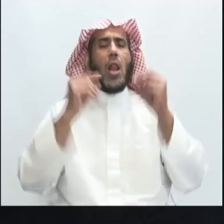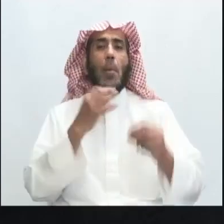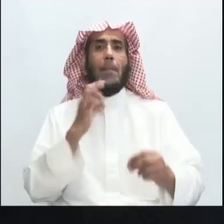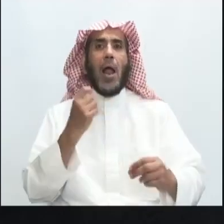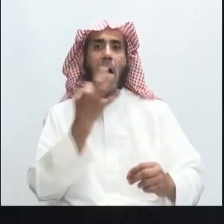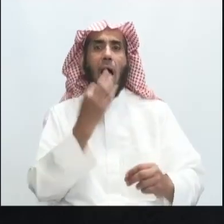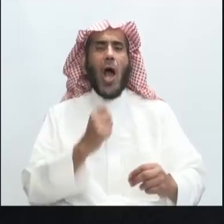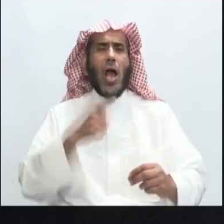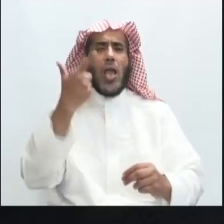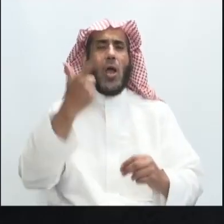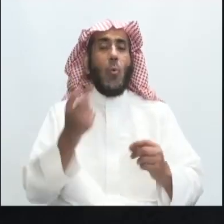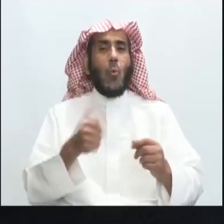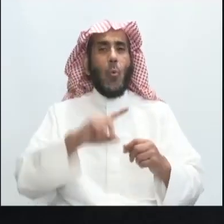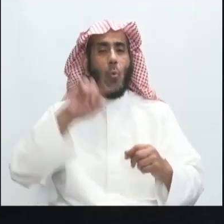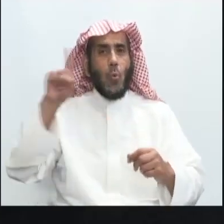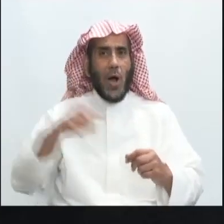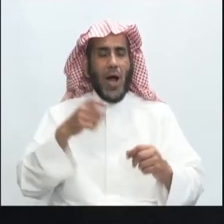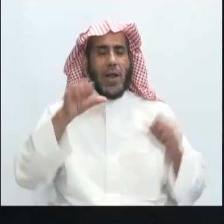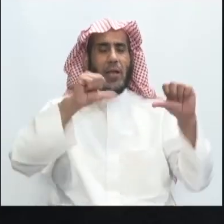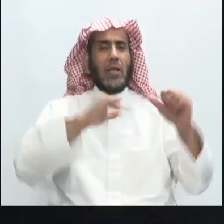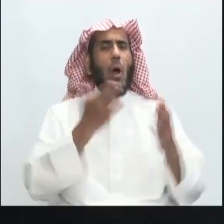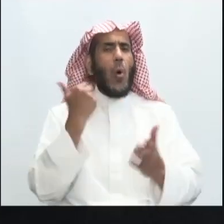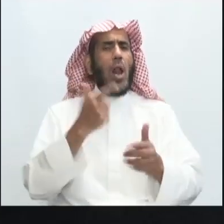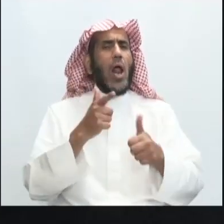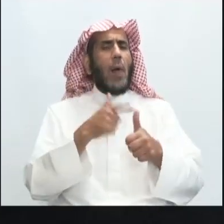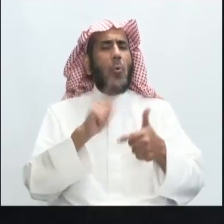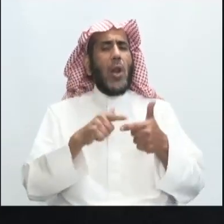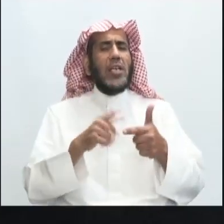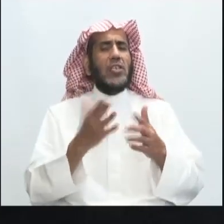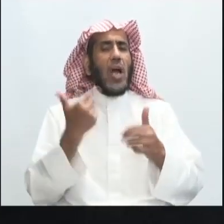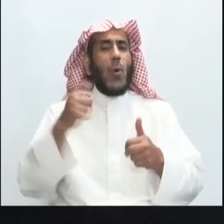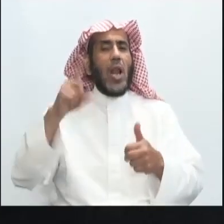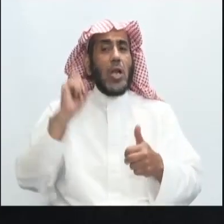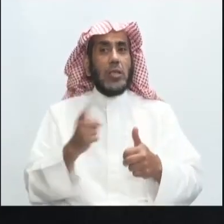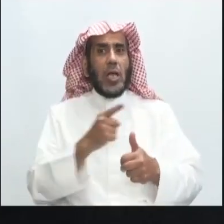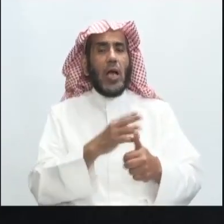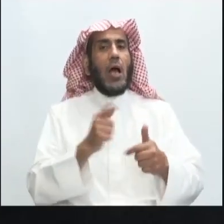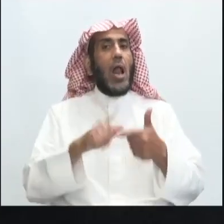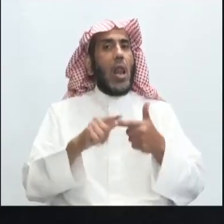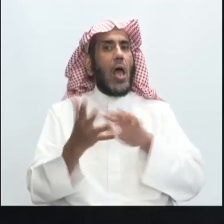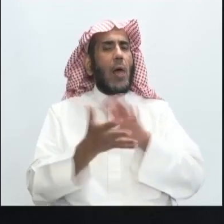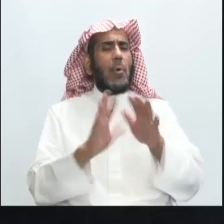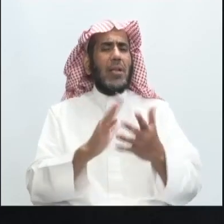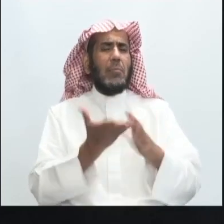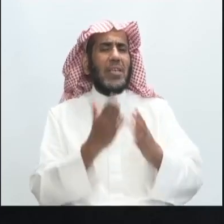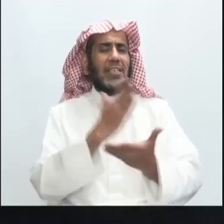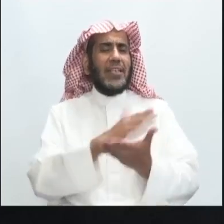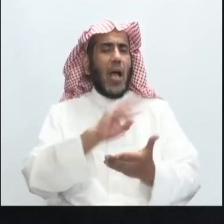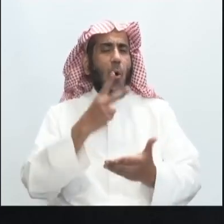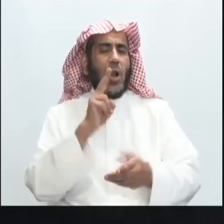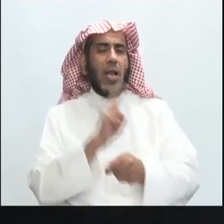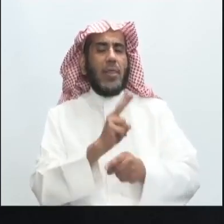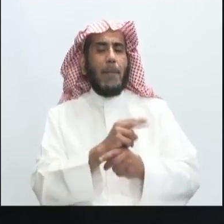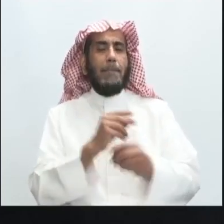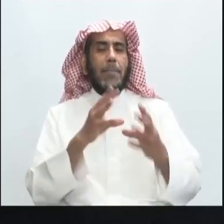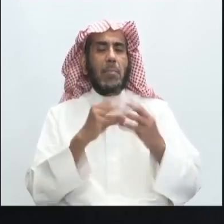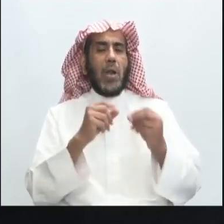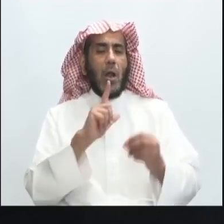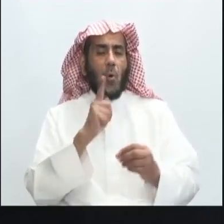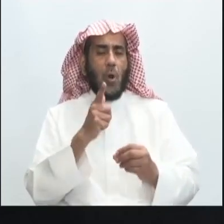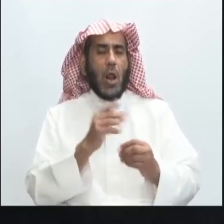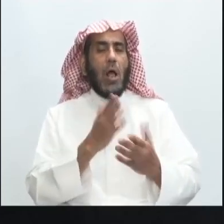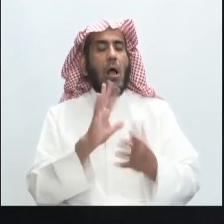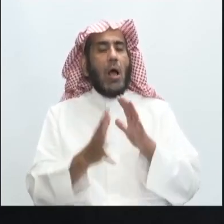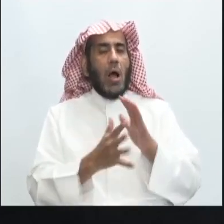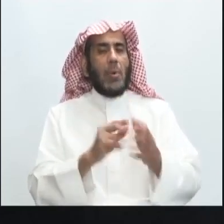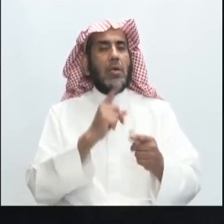تكلمنا او تحدثنا بدرس الماضي عن الخبر والانشاء وعرفنا ان الخبر هو ما يحتمل الصدق او الكذب بمعنى بامكاننا نقول خبر